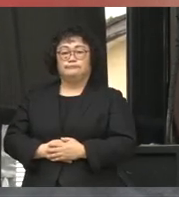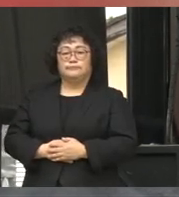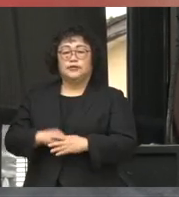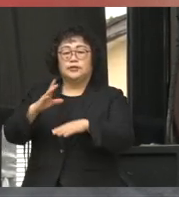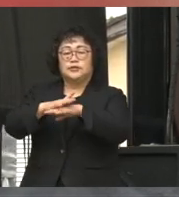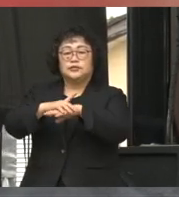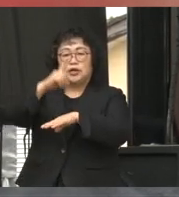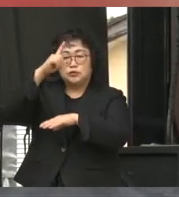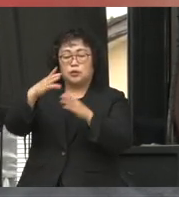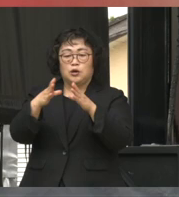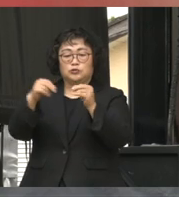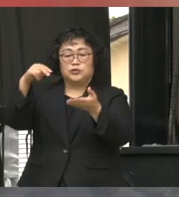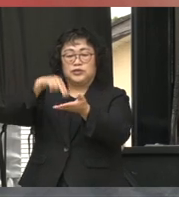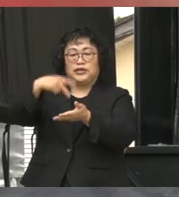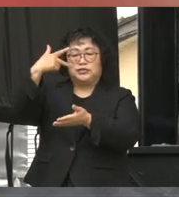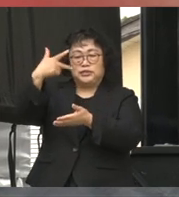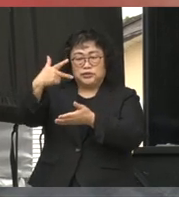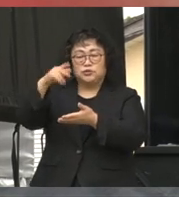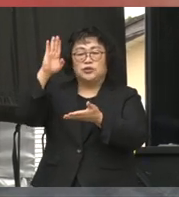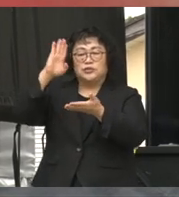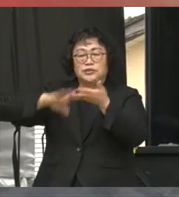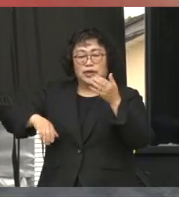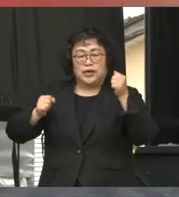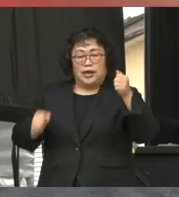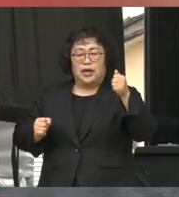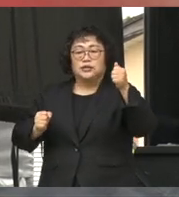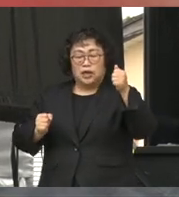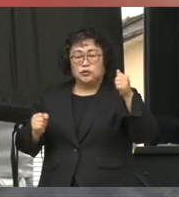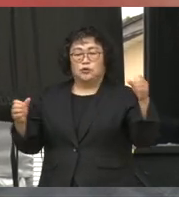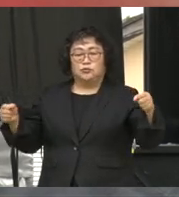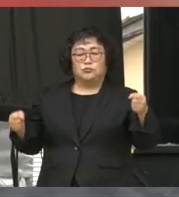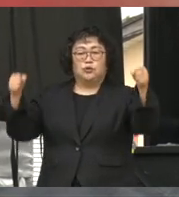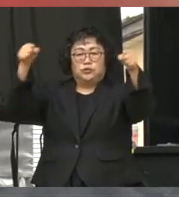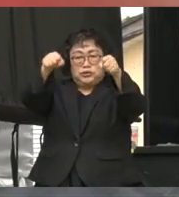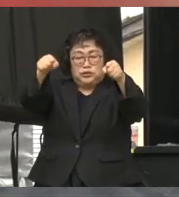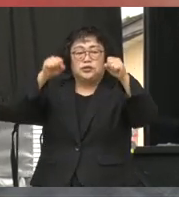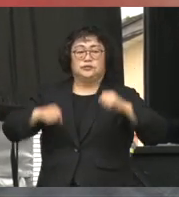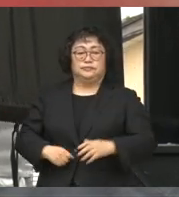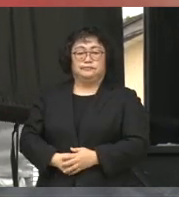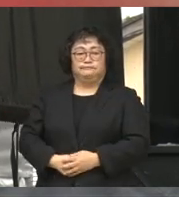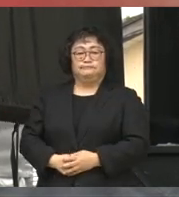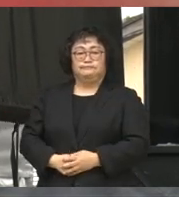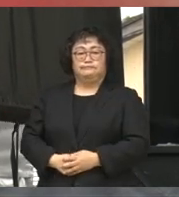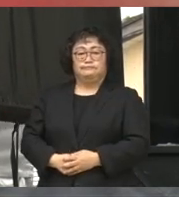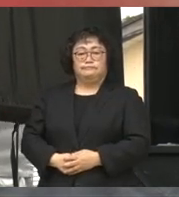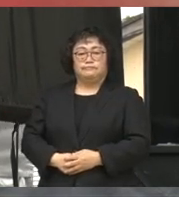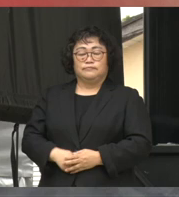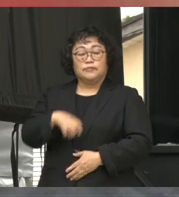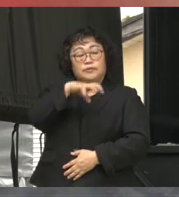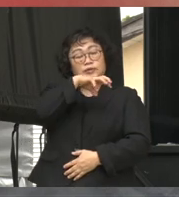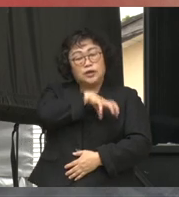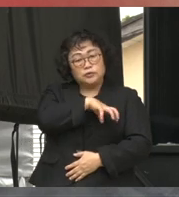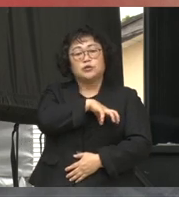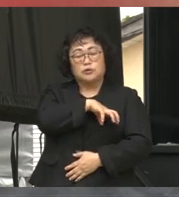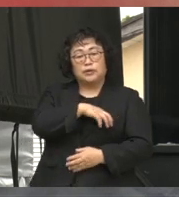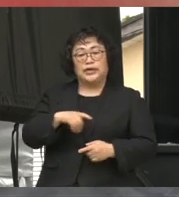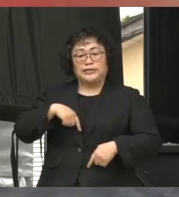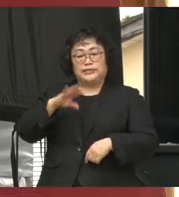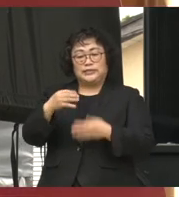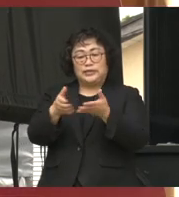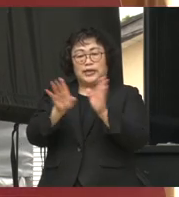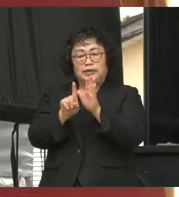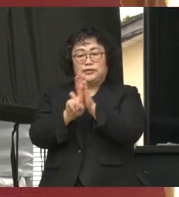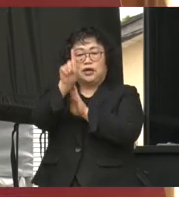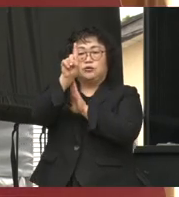最初は国立市の聖火ランナーの皆さんによるトーチキスです。ステージ上には自治体代表